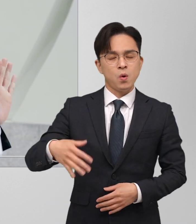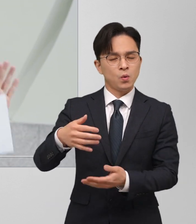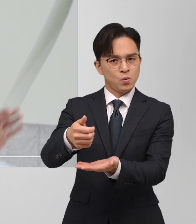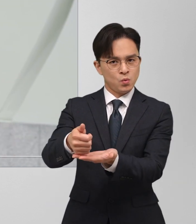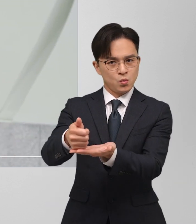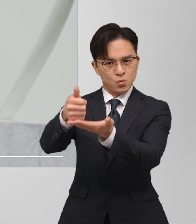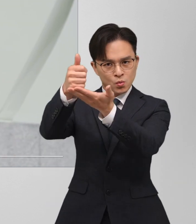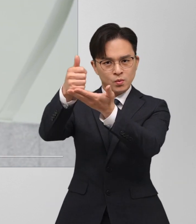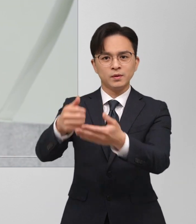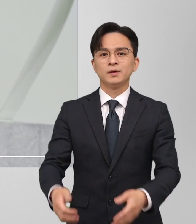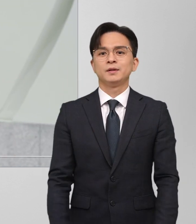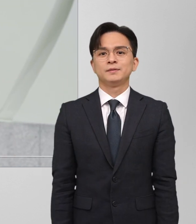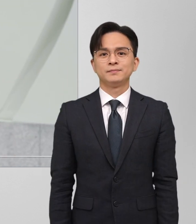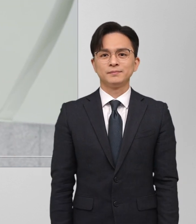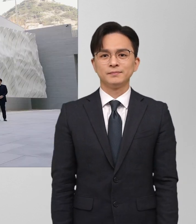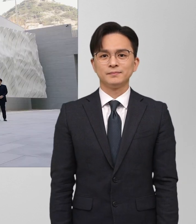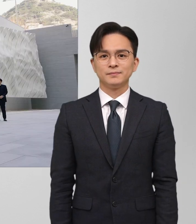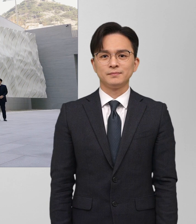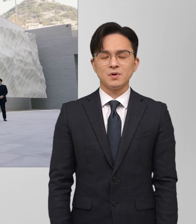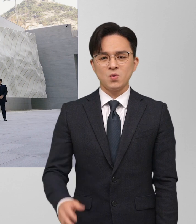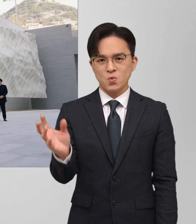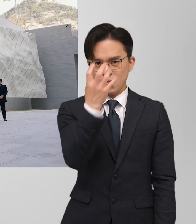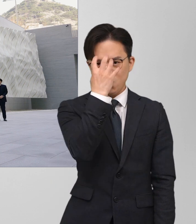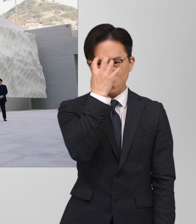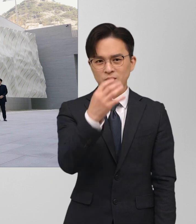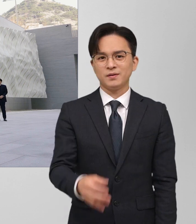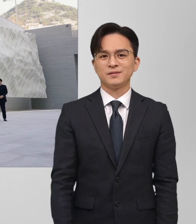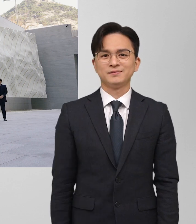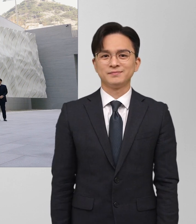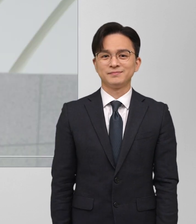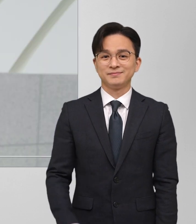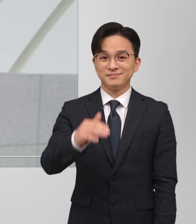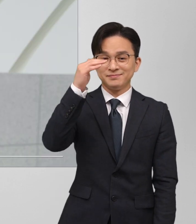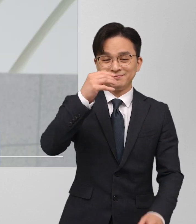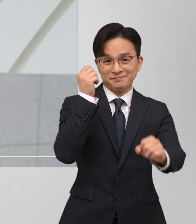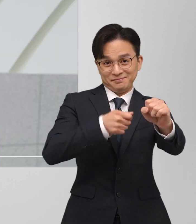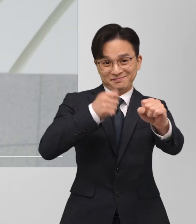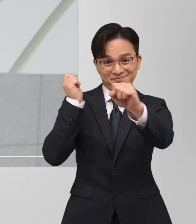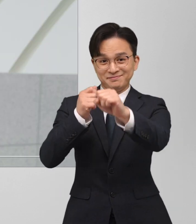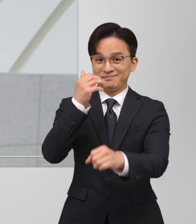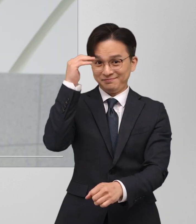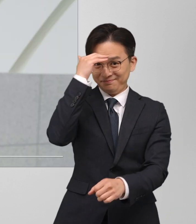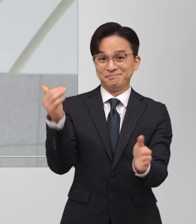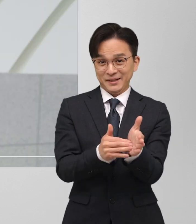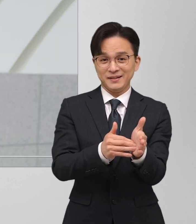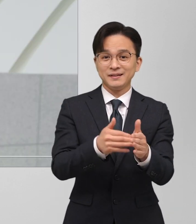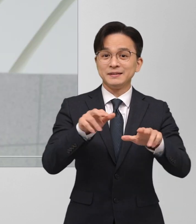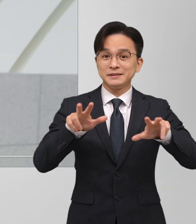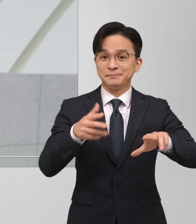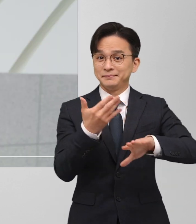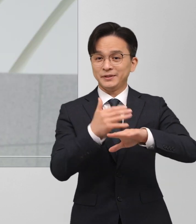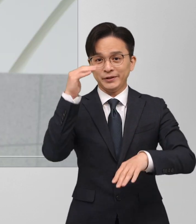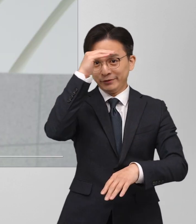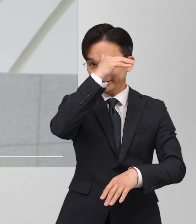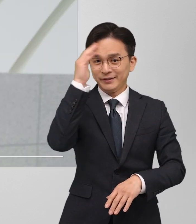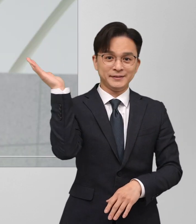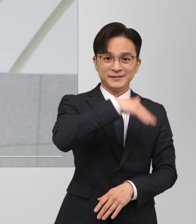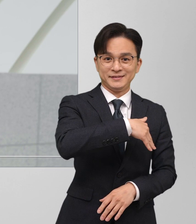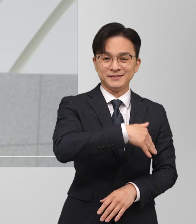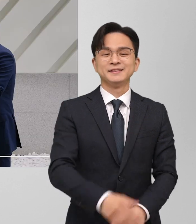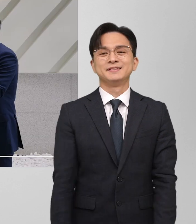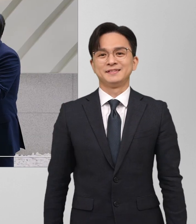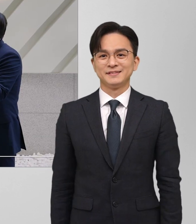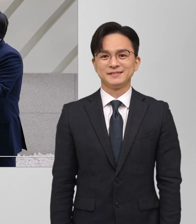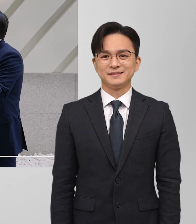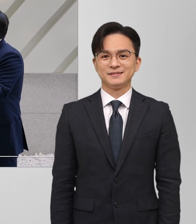굉장히 웅장함이 느껴집니다. 네. 멋있네요. 상징 작품을 보셨으니까 실내로 들어가서 다른